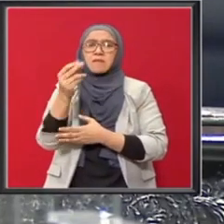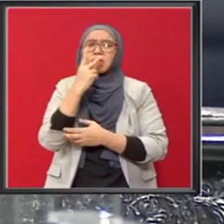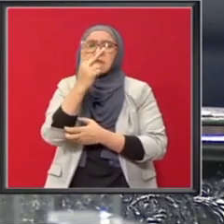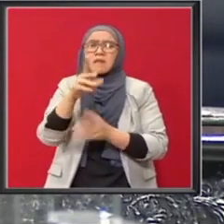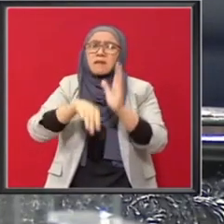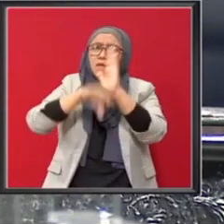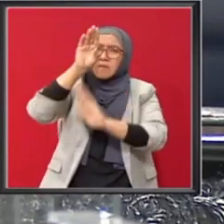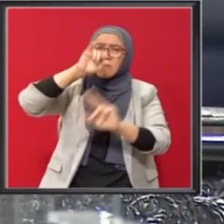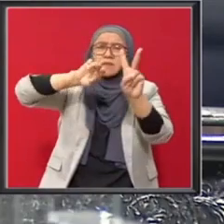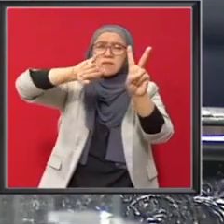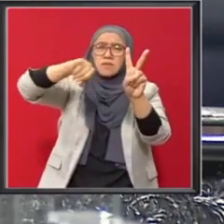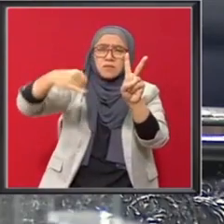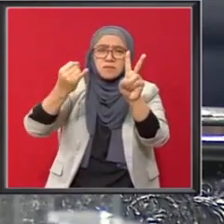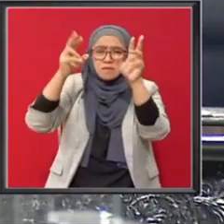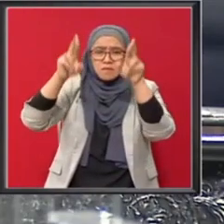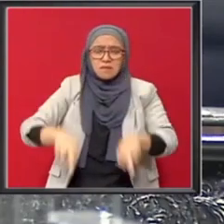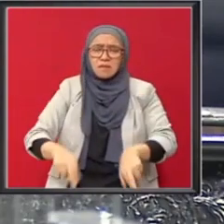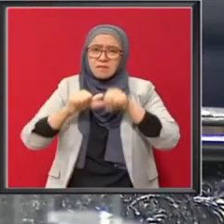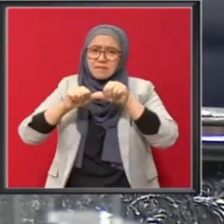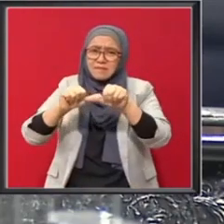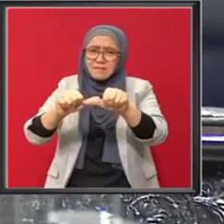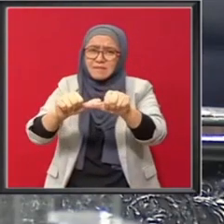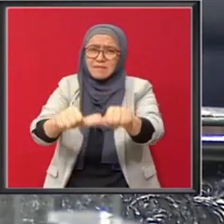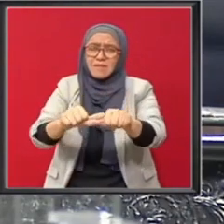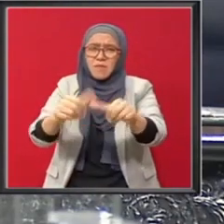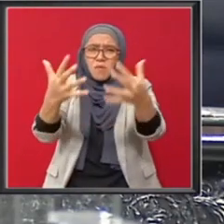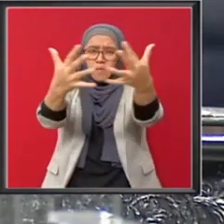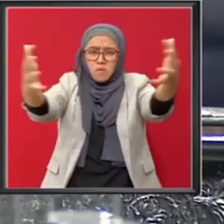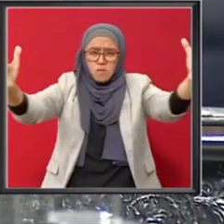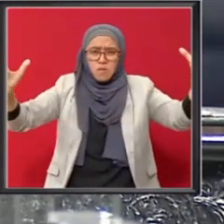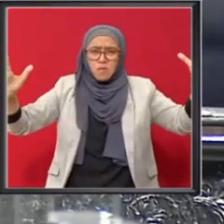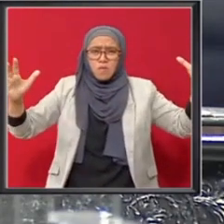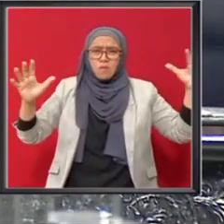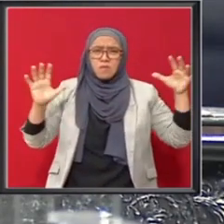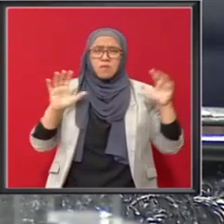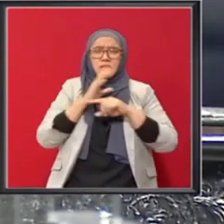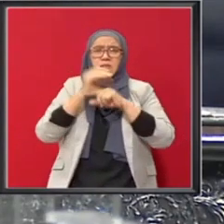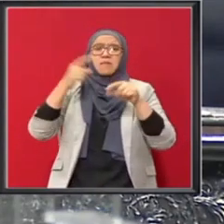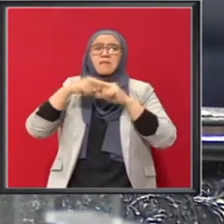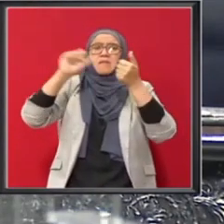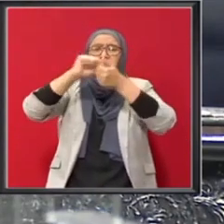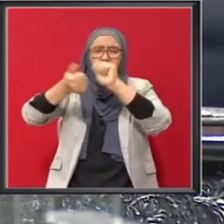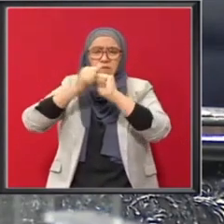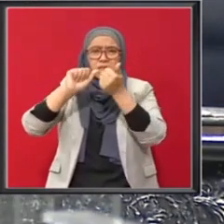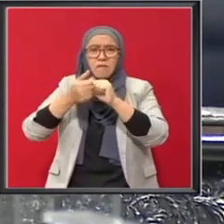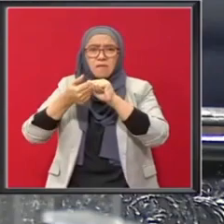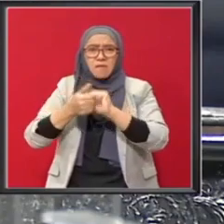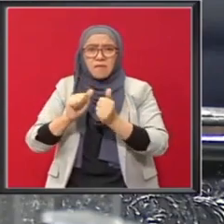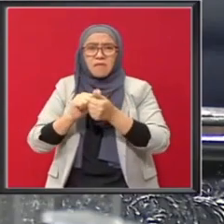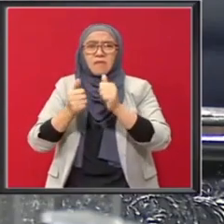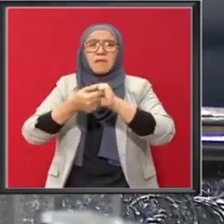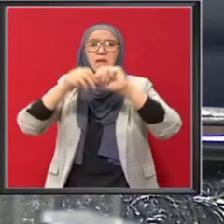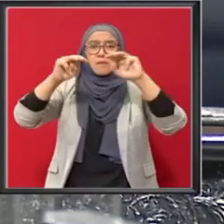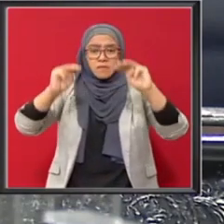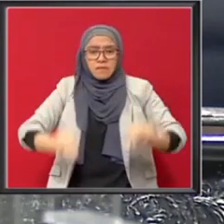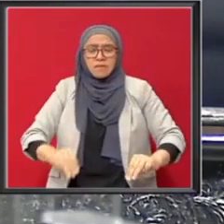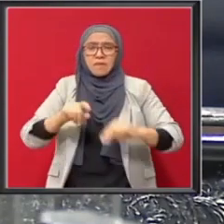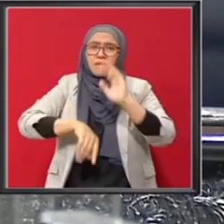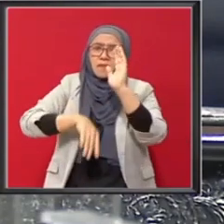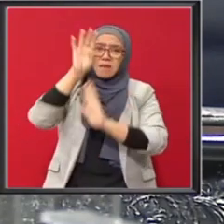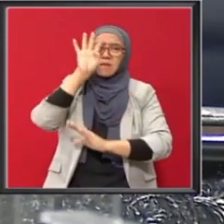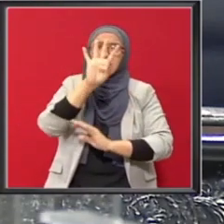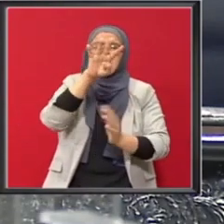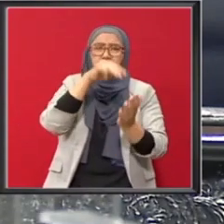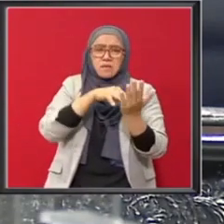Semenanjung Gaza sedang dikepung dan merekam hadapi krisis kemanusiaan dan dilaporkan lebih 400 4400e